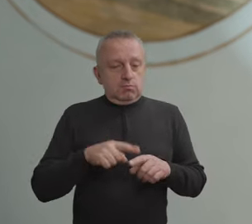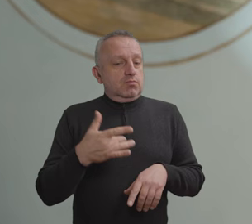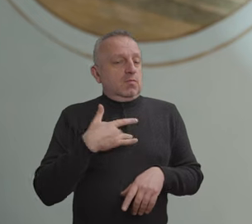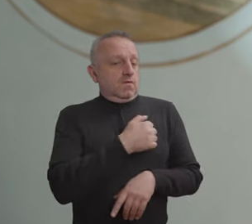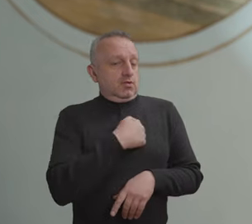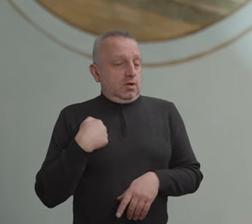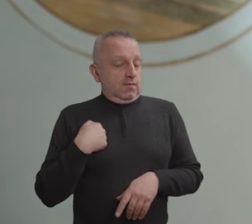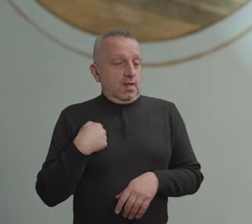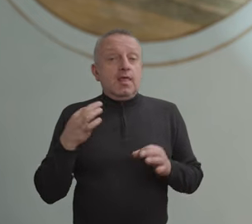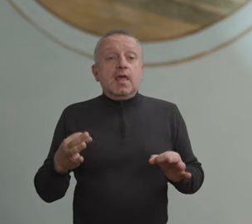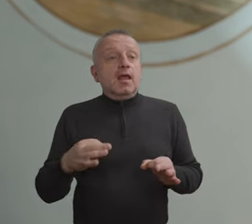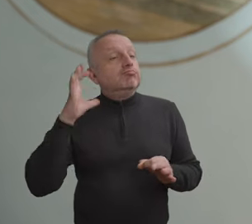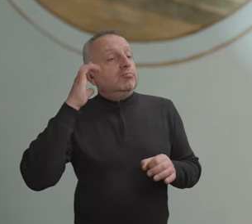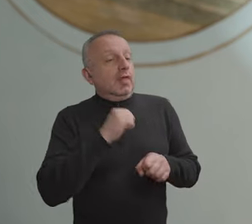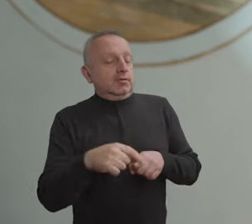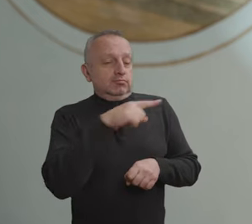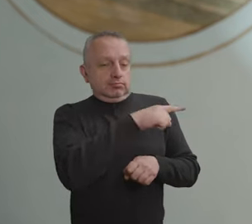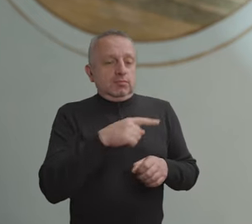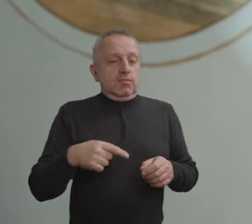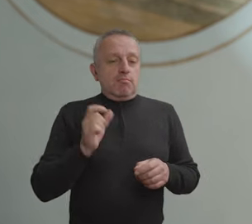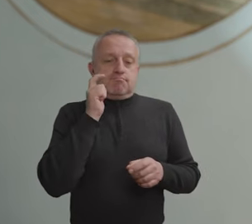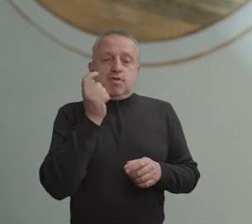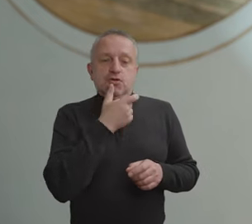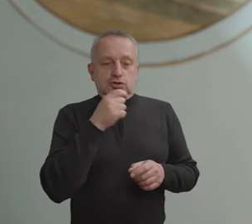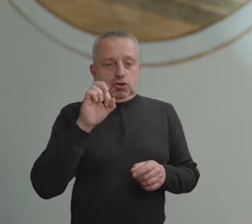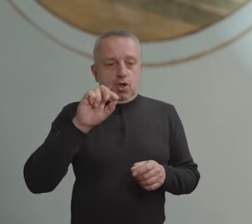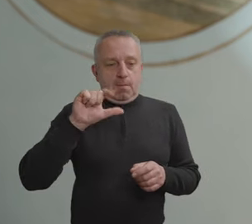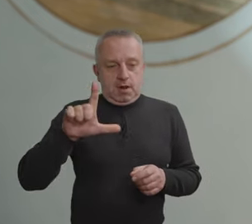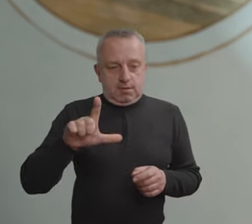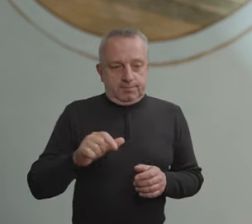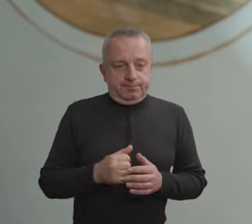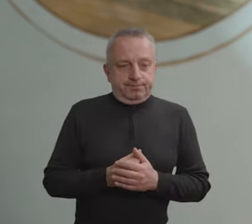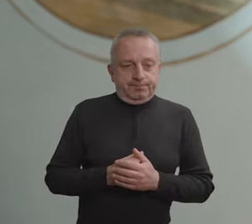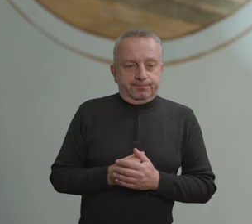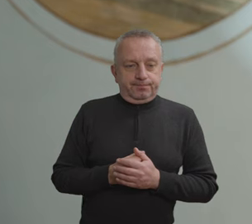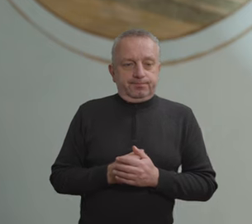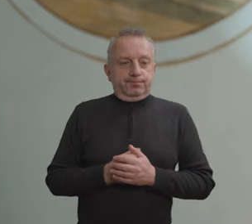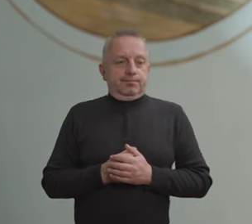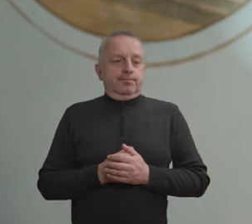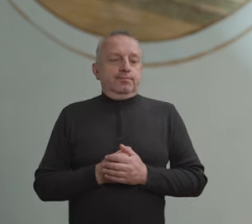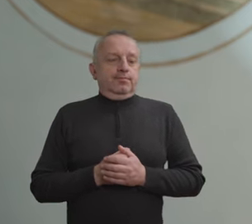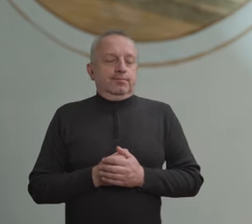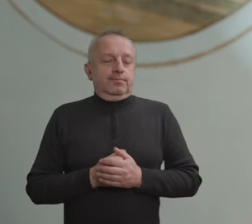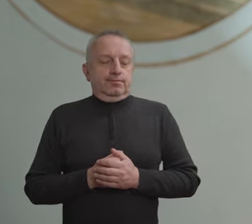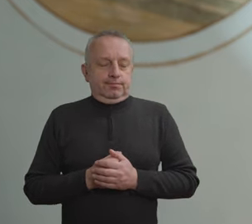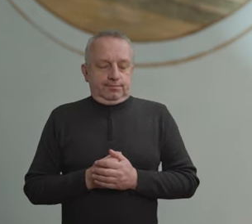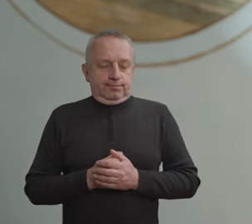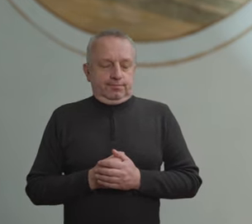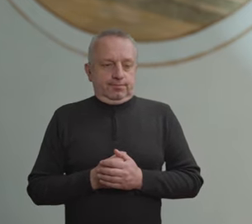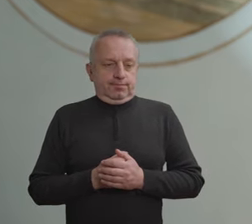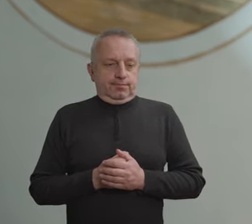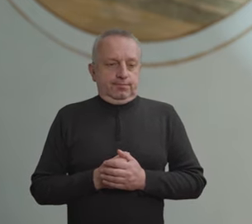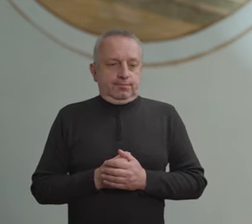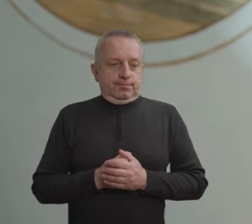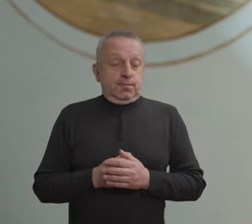Fabryka, która produkowała dętki, opony dla samochodów, inne elementy gumowe. Dzisiaj fabryka ta znana